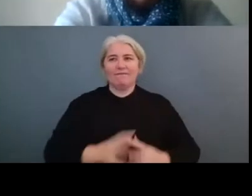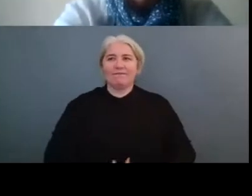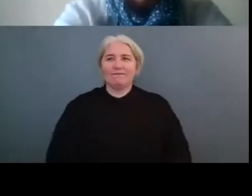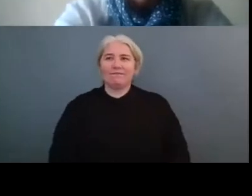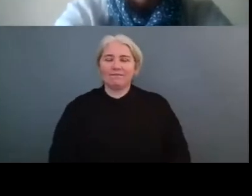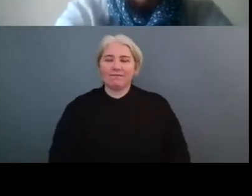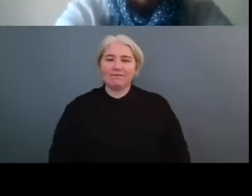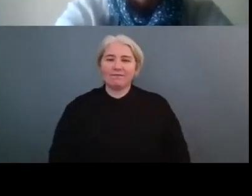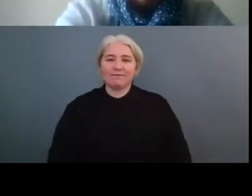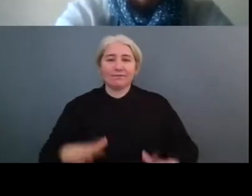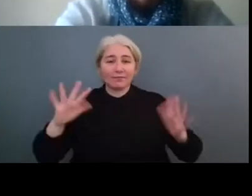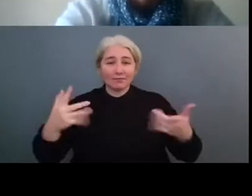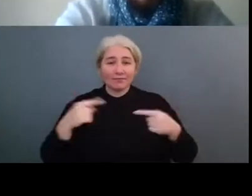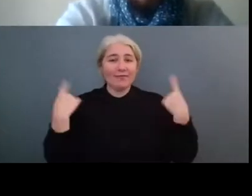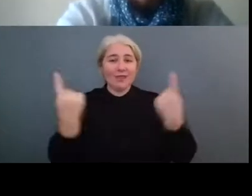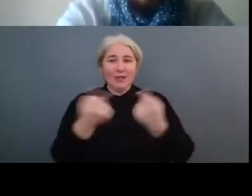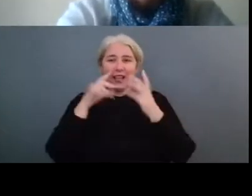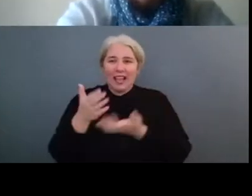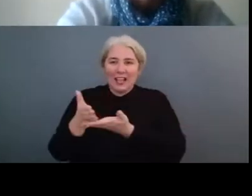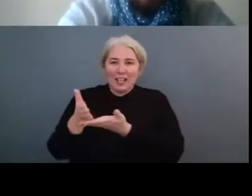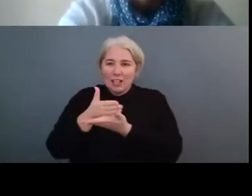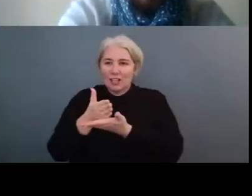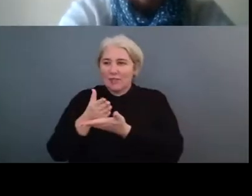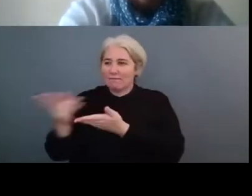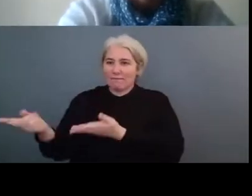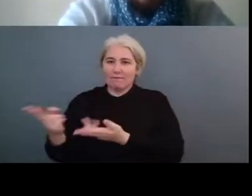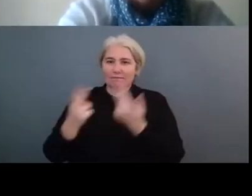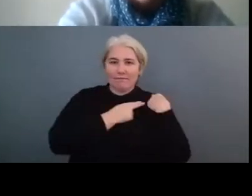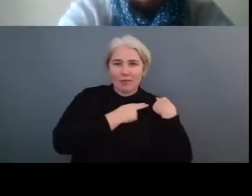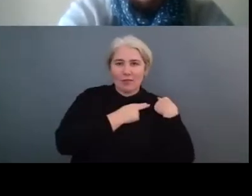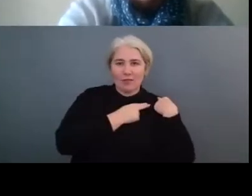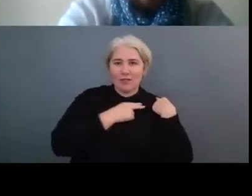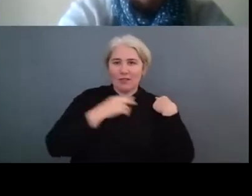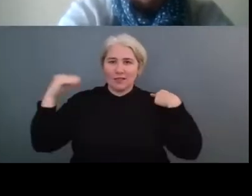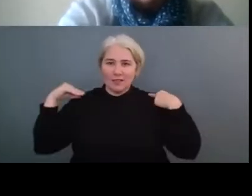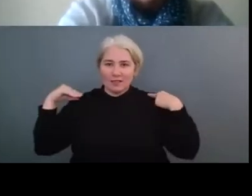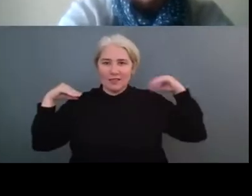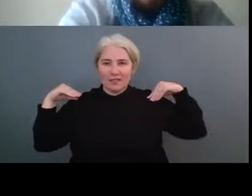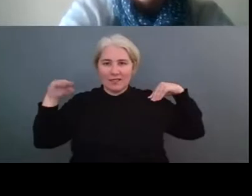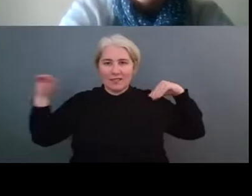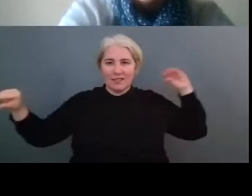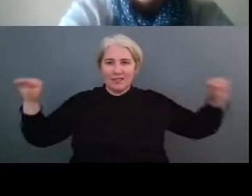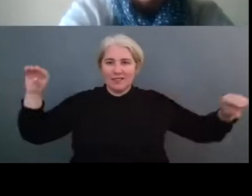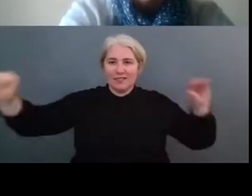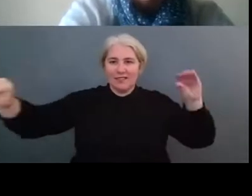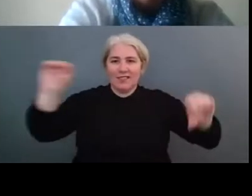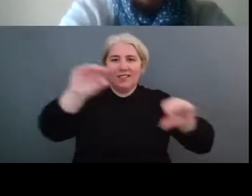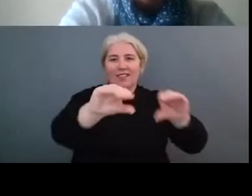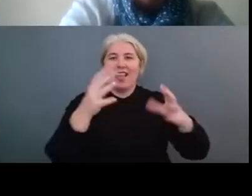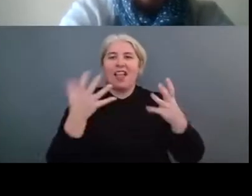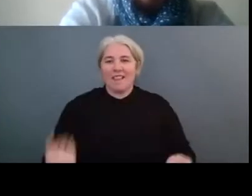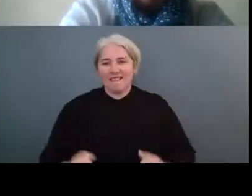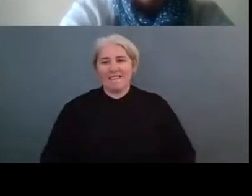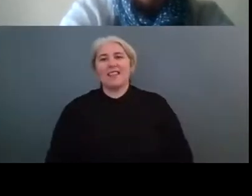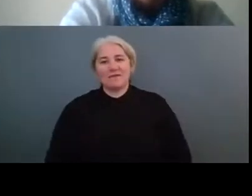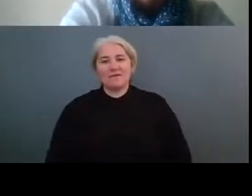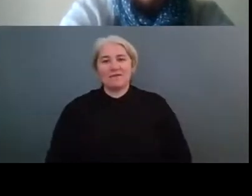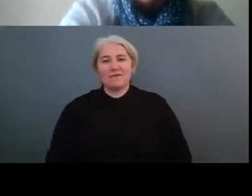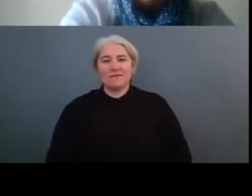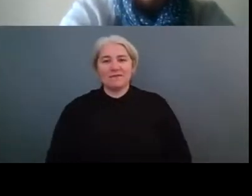donné. Donc, du coup, tout ça se questionne, et ce dont on parle aujourd'hui et la manière dont l'exprime l'UEFA et Barbara est quelque chose